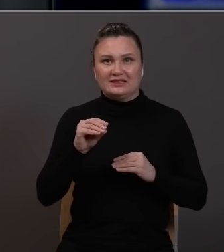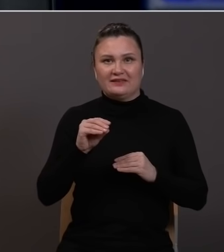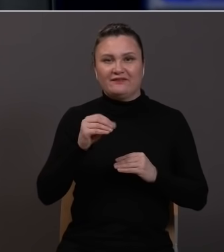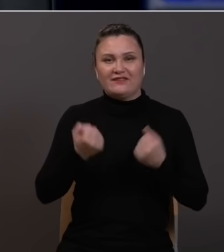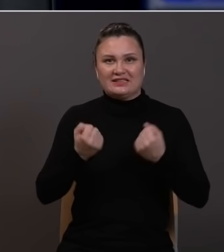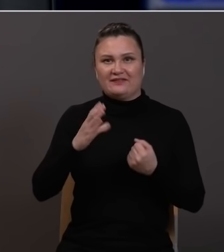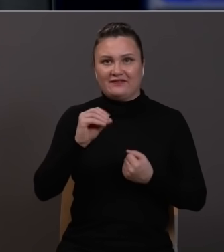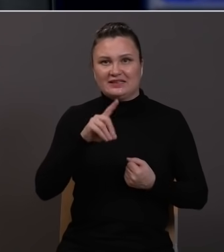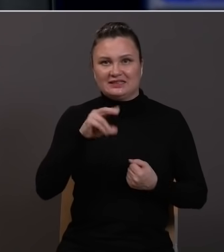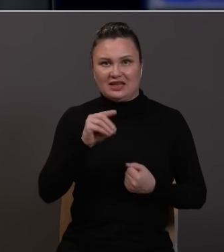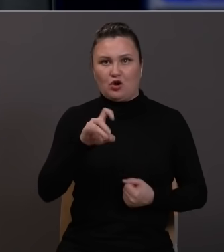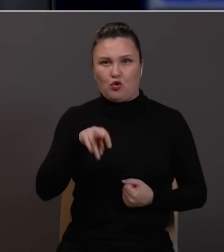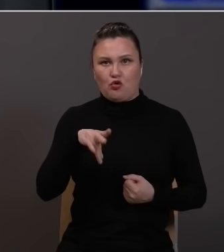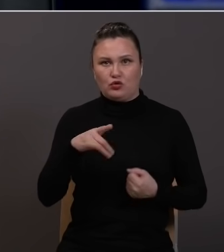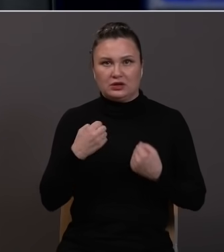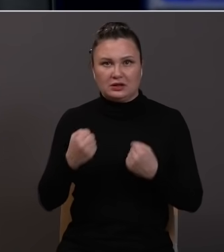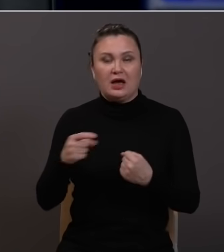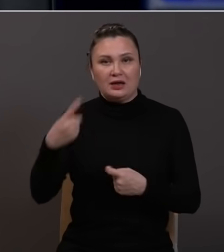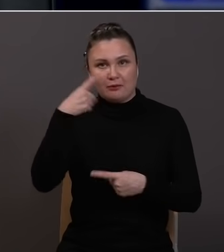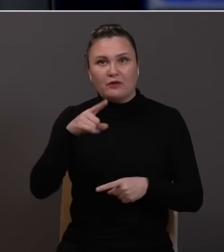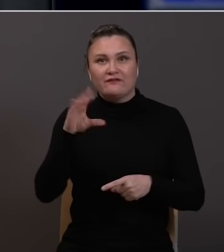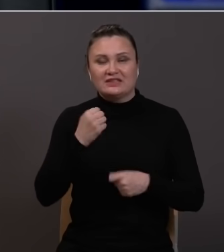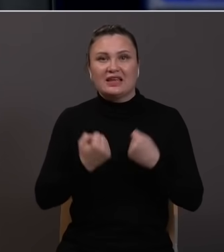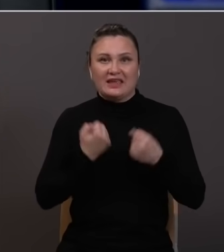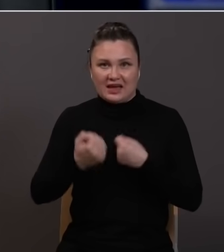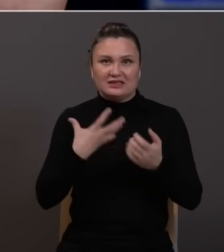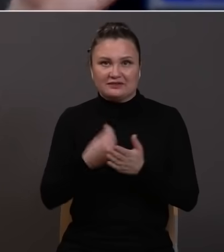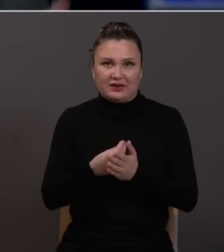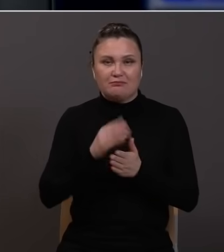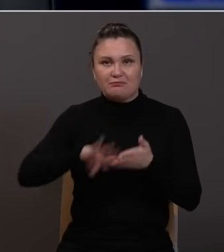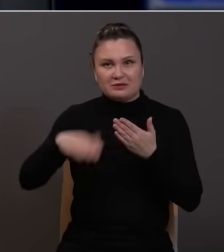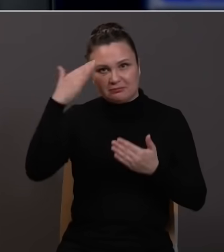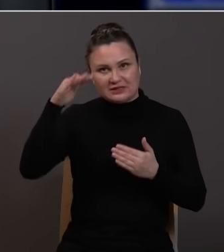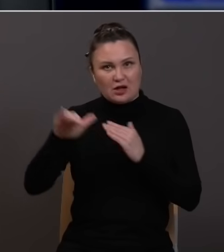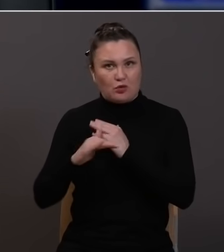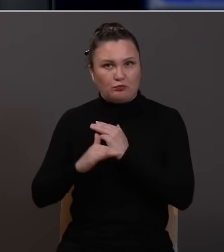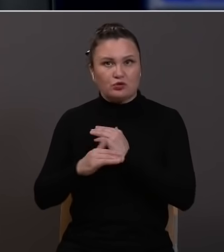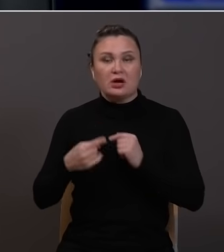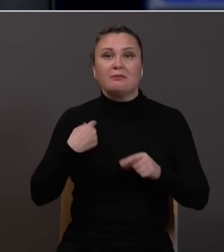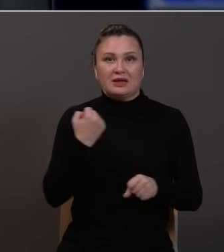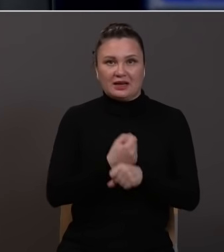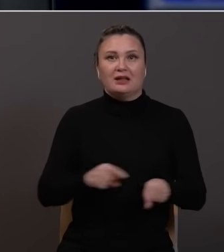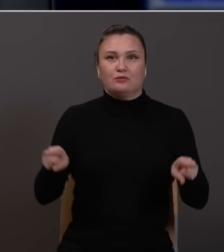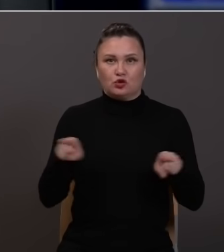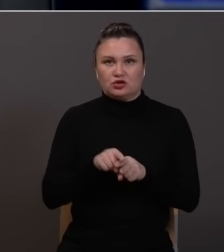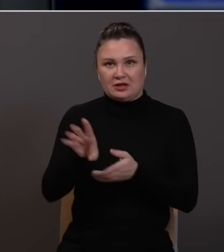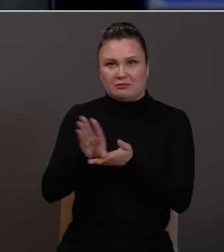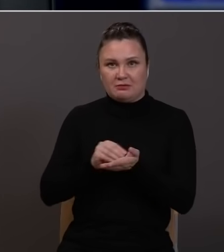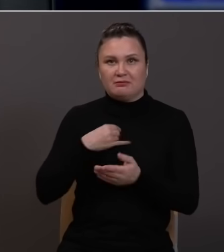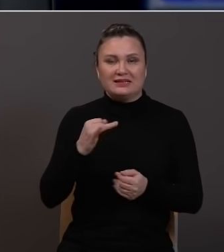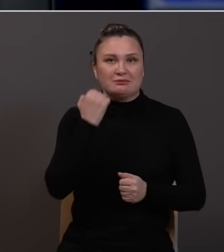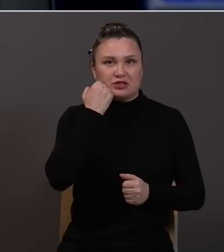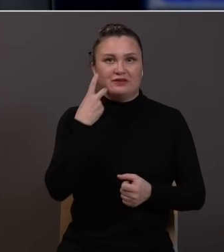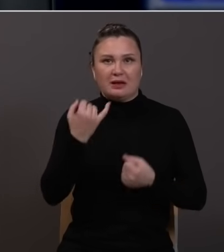рекорда, который они придумали, ехать везде своим ходом без посторонней помощи. И мы делаем то же самое. Мы стартуем из Москвы